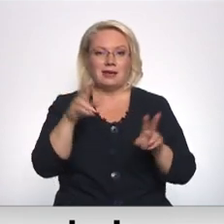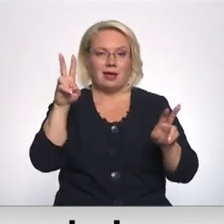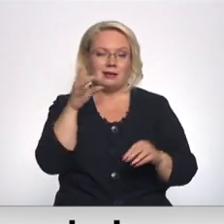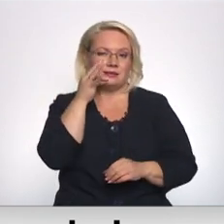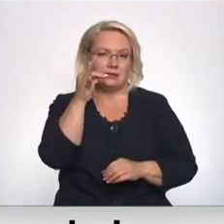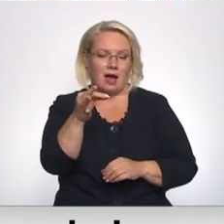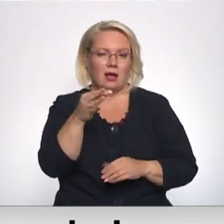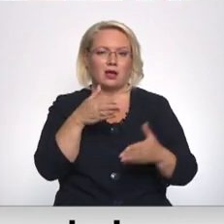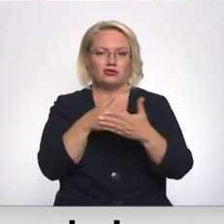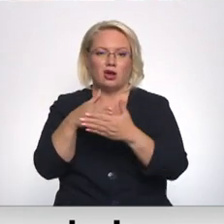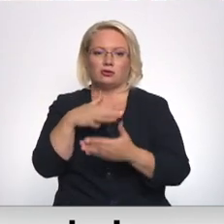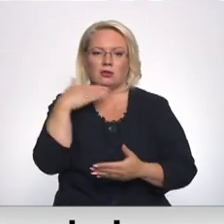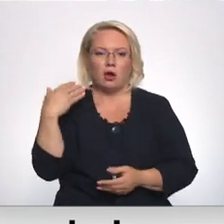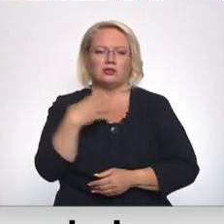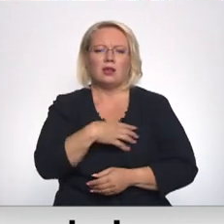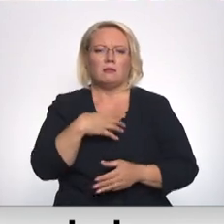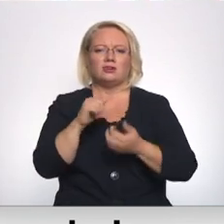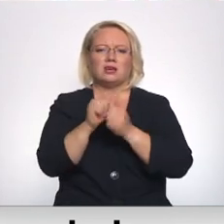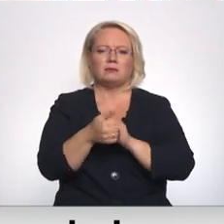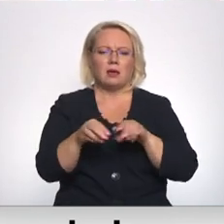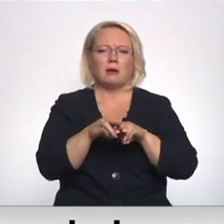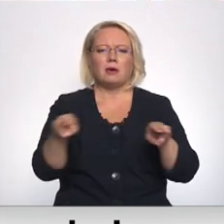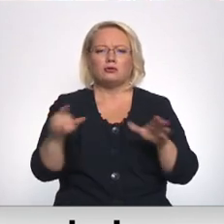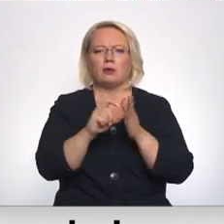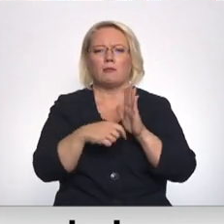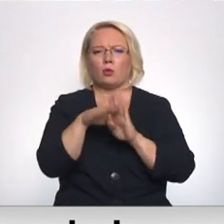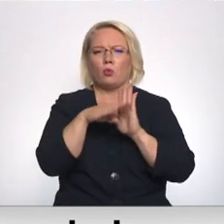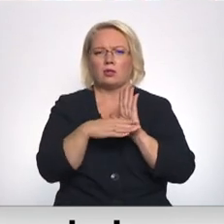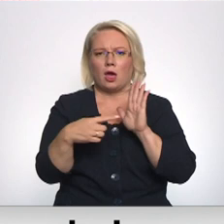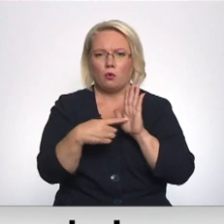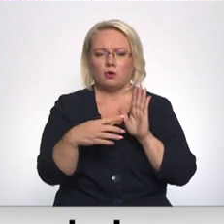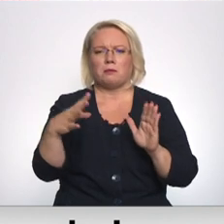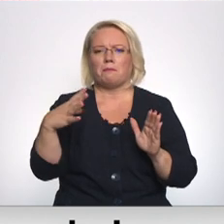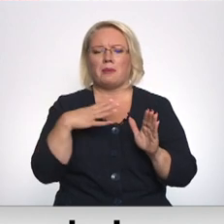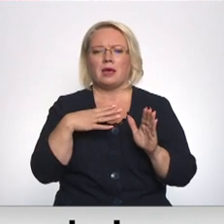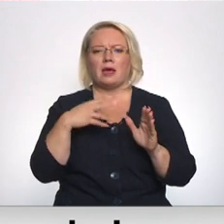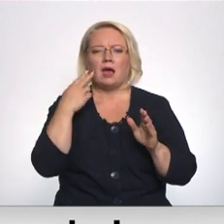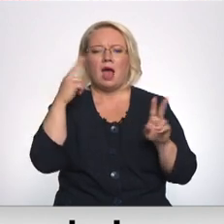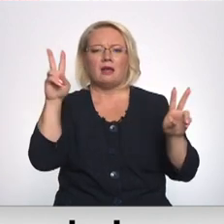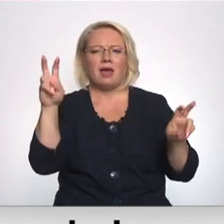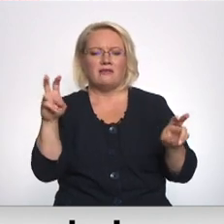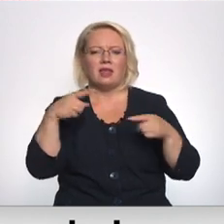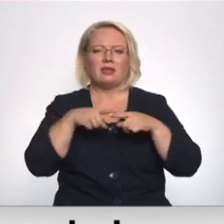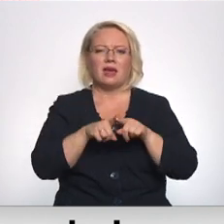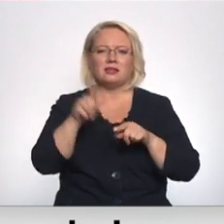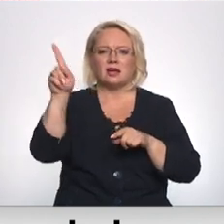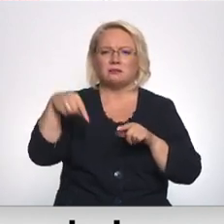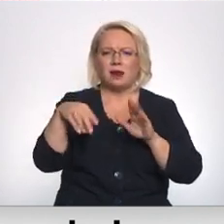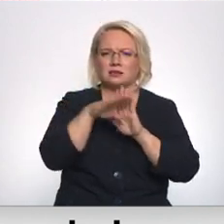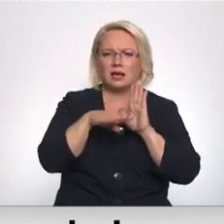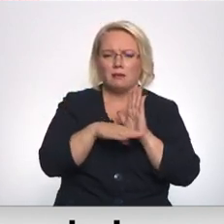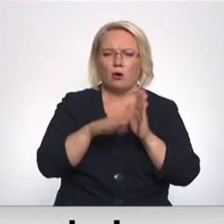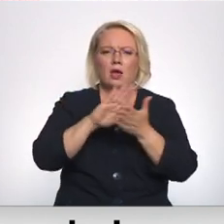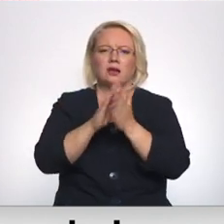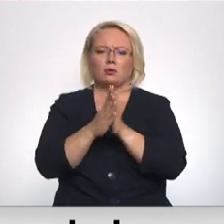šķēršļi bijis daudz. Bija nepieciešams izmaiņas ministru kabineta noteikumos, bija jādefinē tehniskās prasības un tās jāsaskaņo ar vairākām